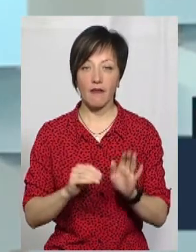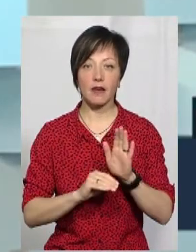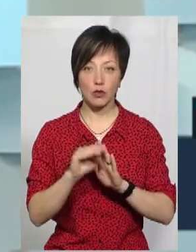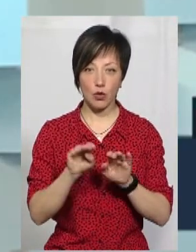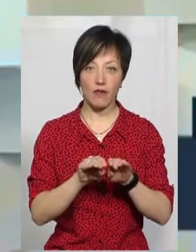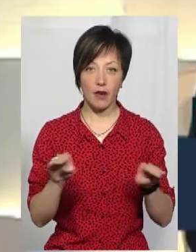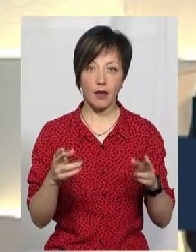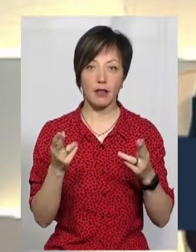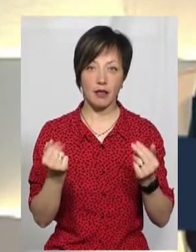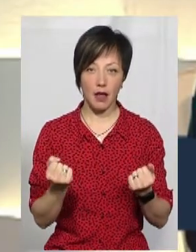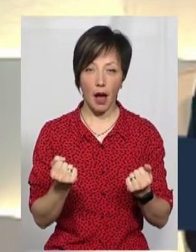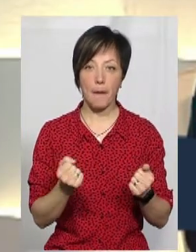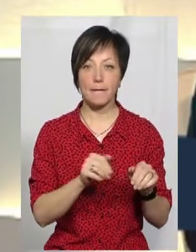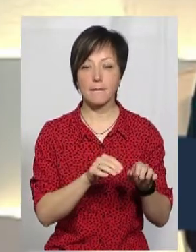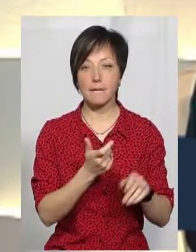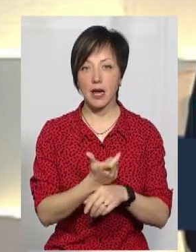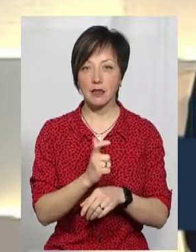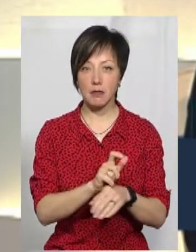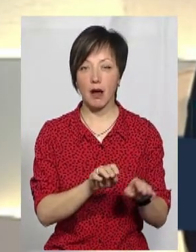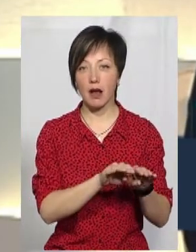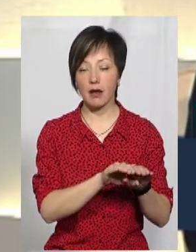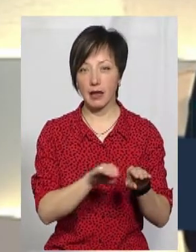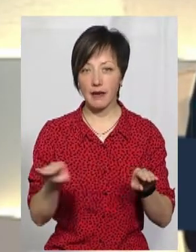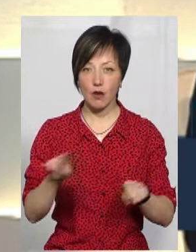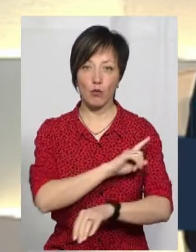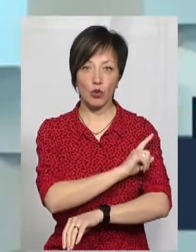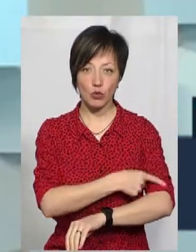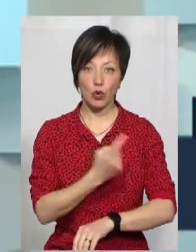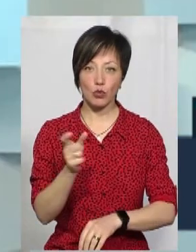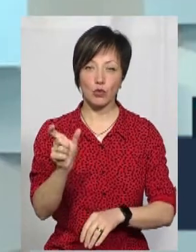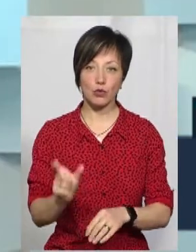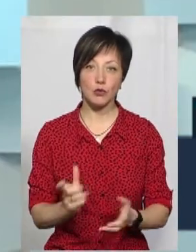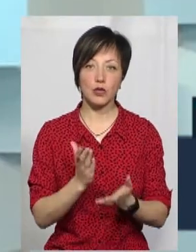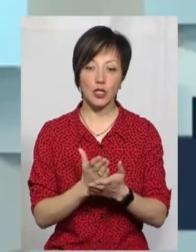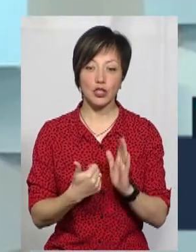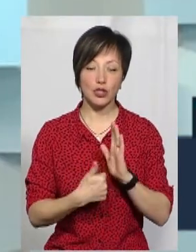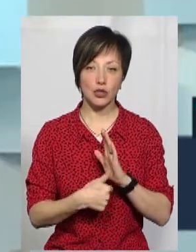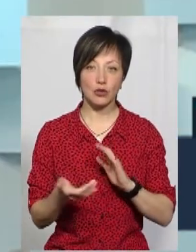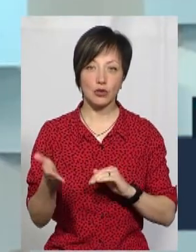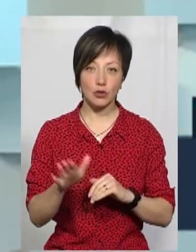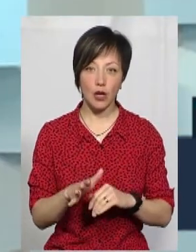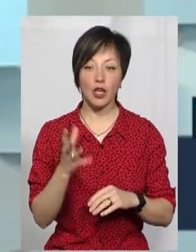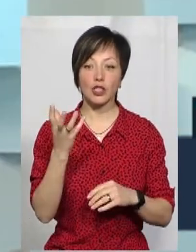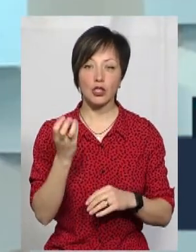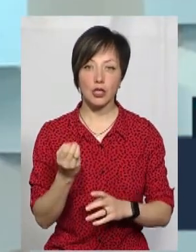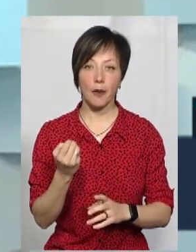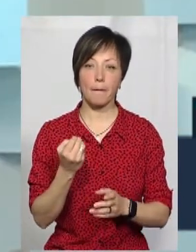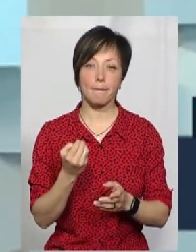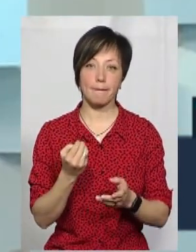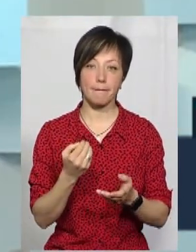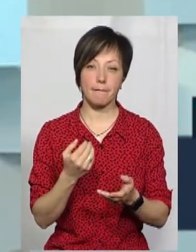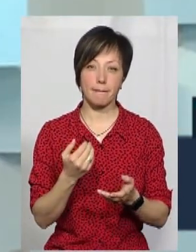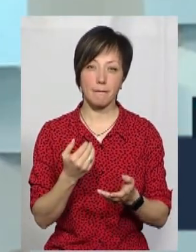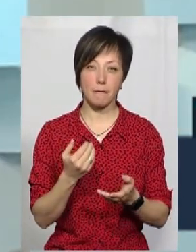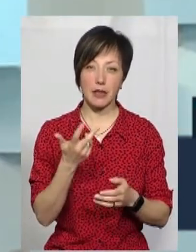це максимальний клас потужності, який розрахований на одну особу і так далі, але їх сьогодні є 6. Більше того, планом перепрофілювання ми вже